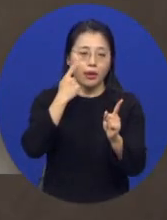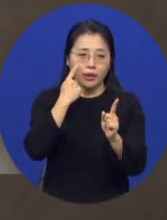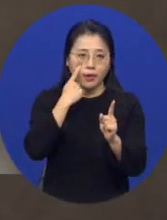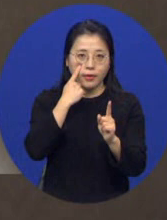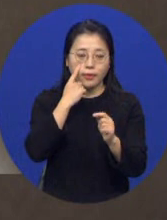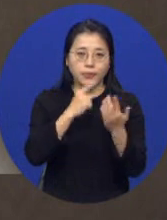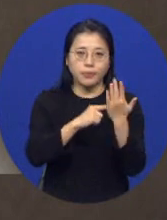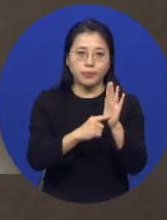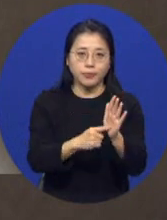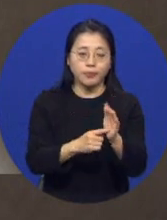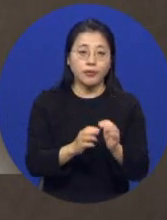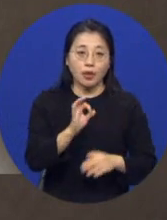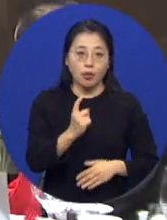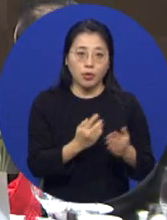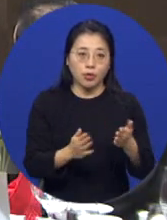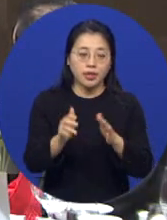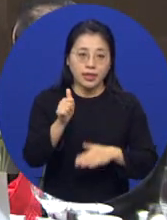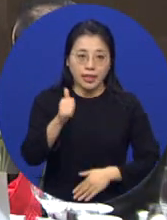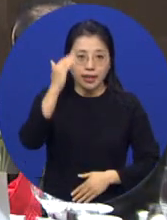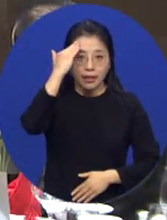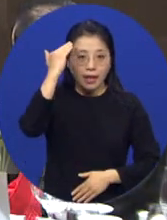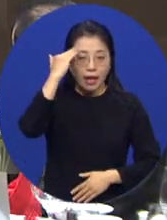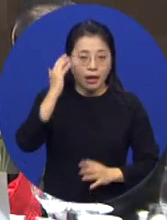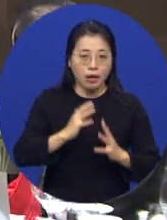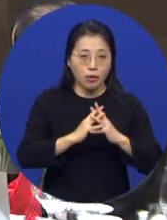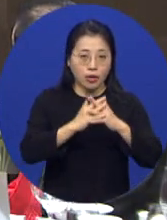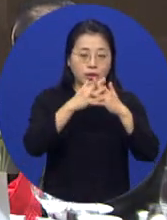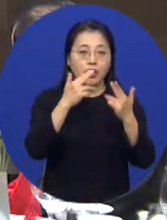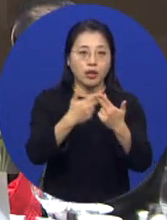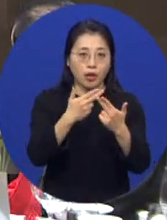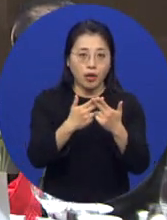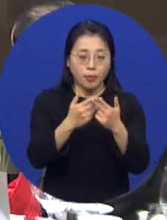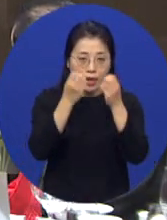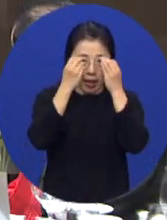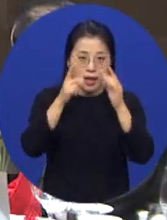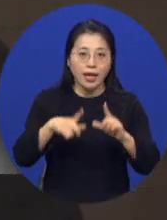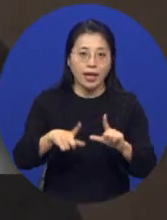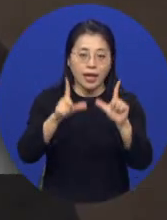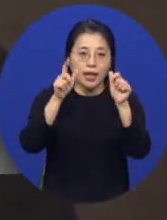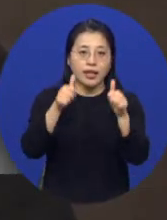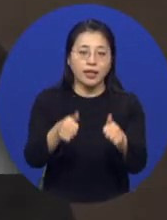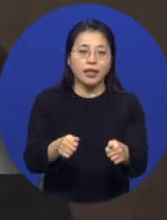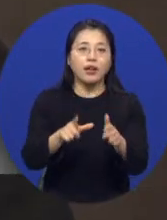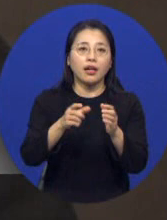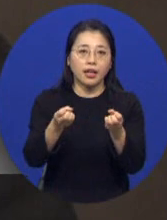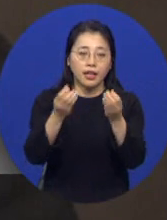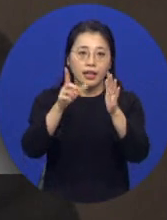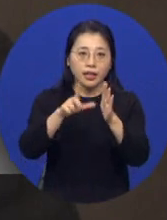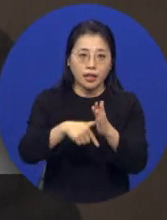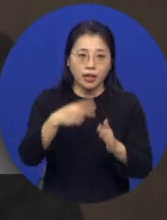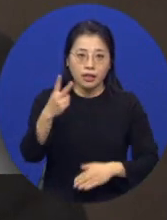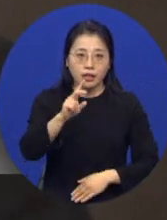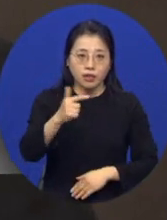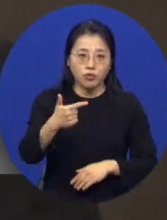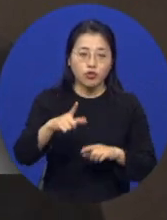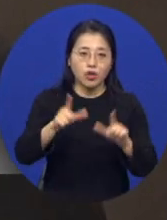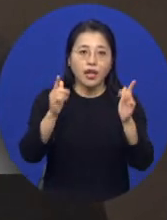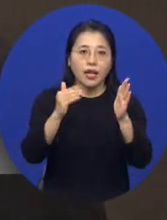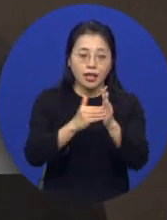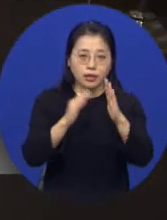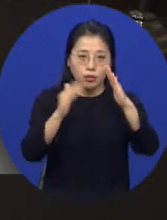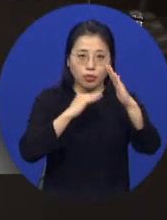오영훈 지사는 대한건설협회 제주도지회 신년인사회에서 오는 2026년까지 공공주택